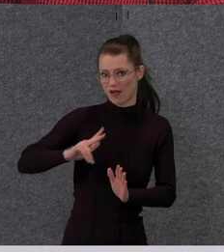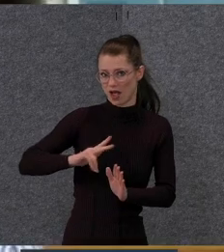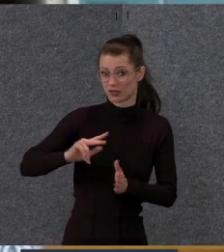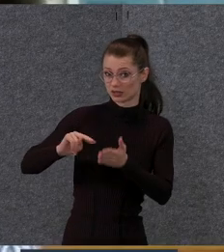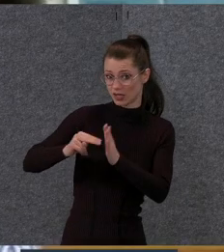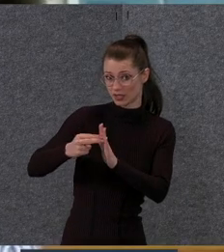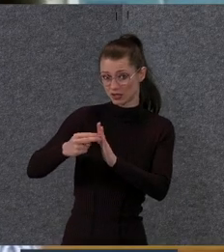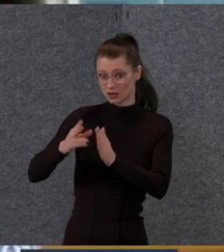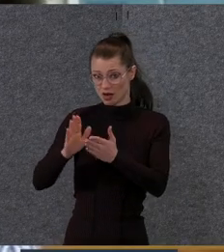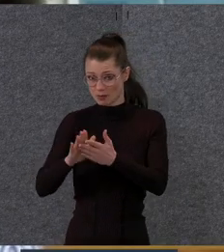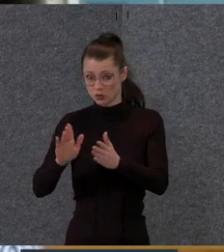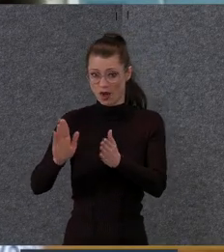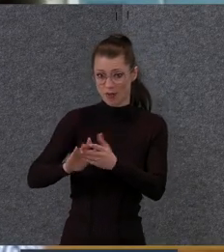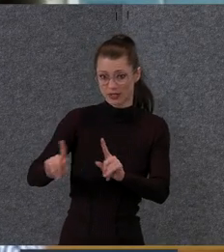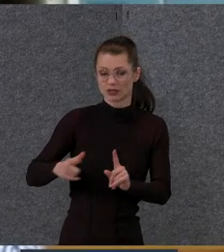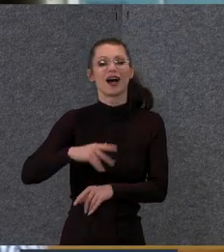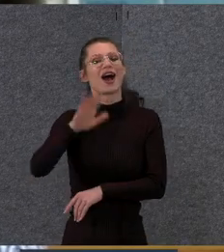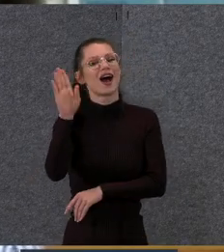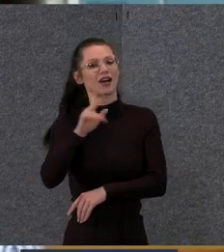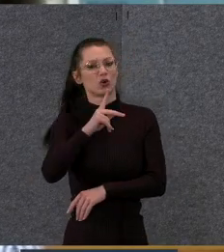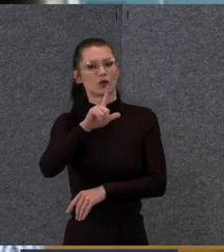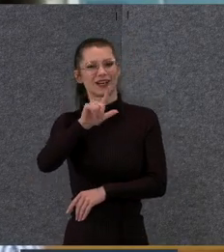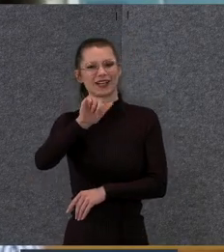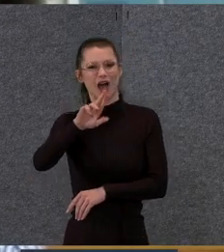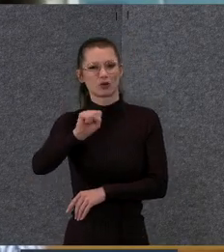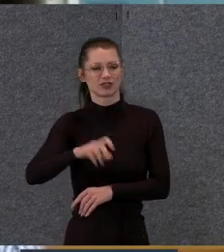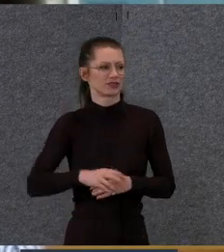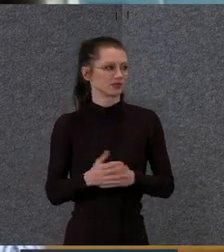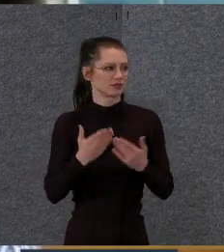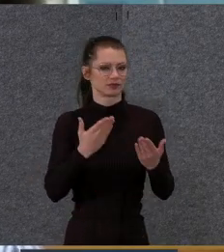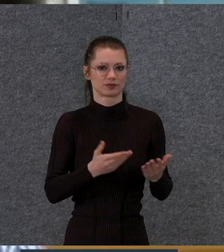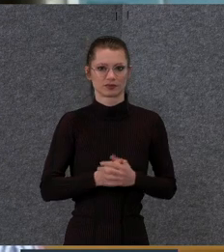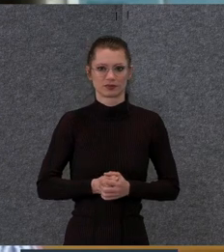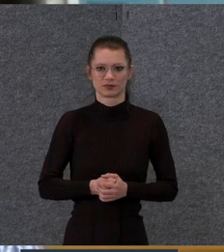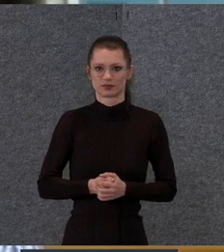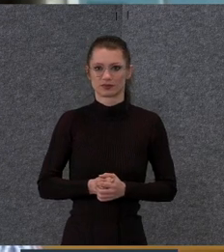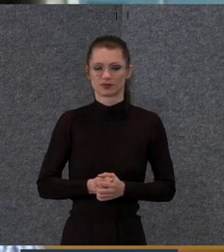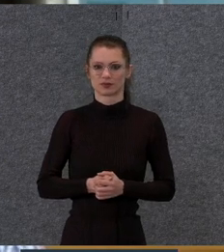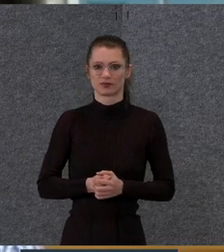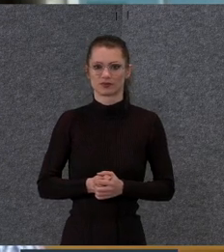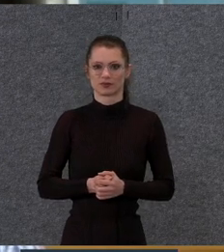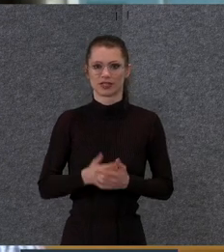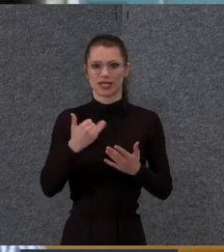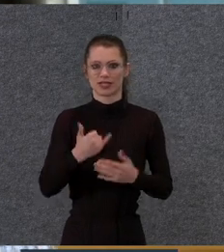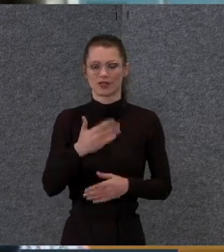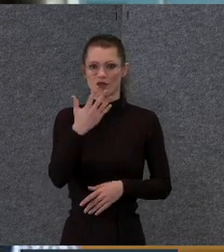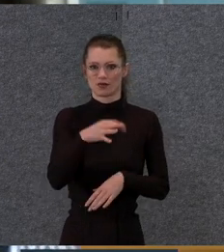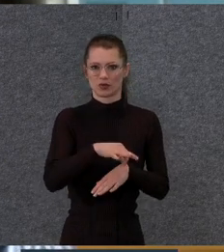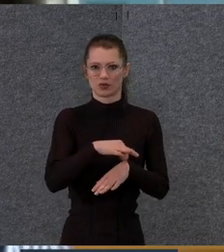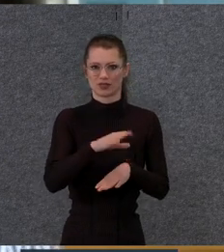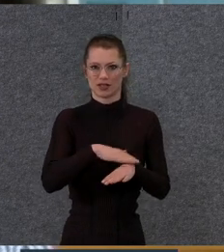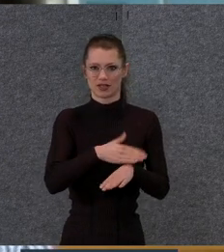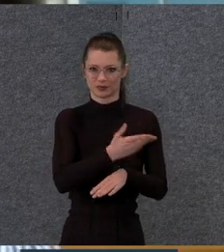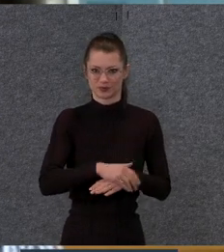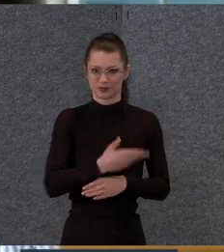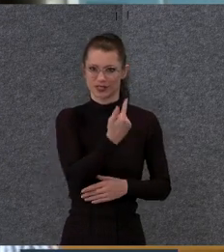umgesetzt bekommen. Hallo Klaus. Hallo. Auch du hast 5 Minuten Zeit, dich